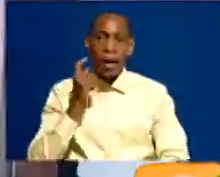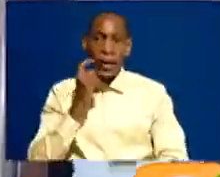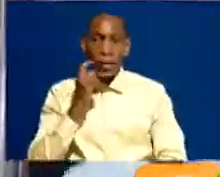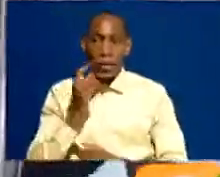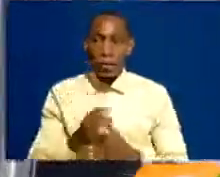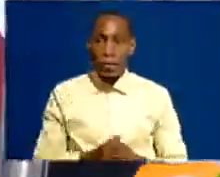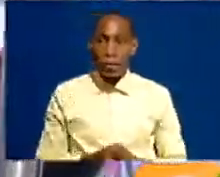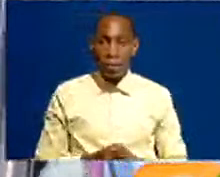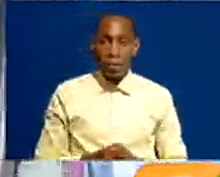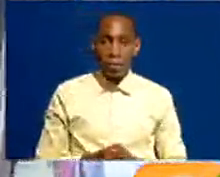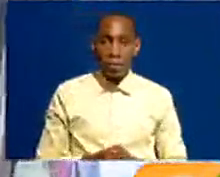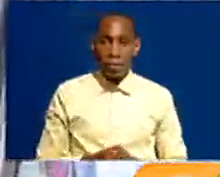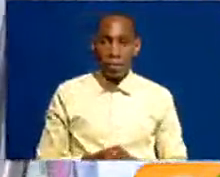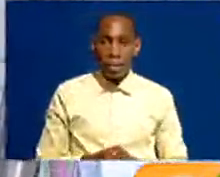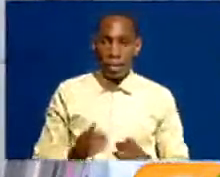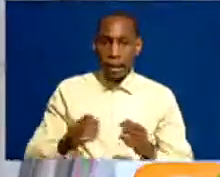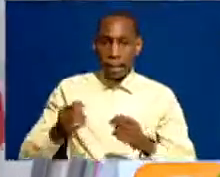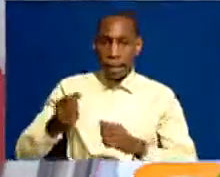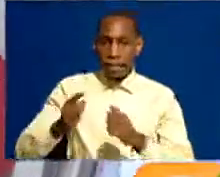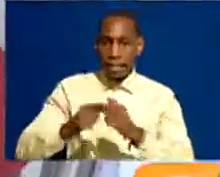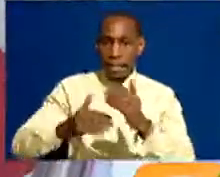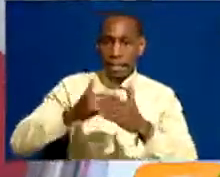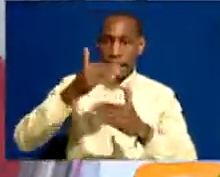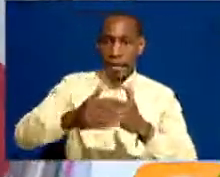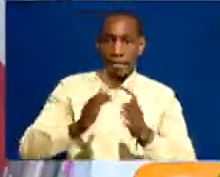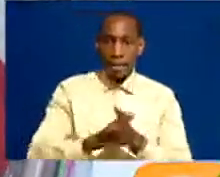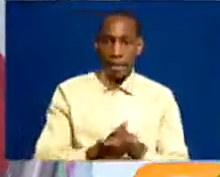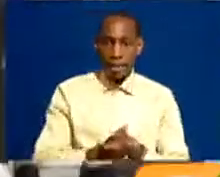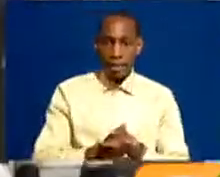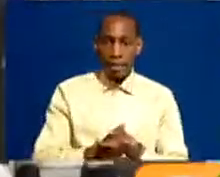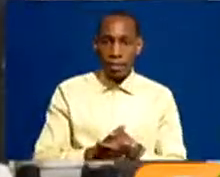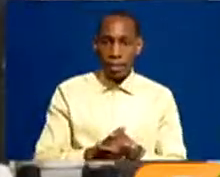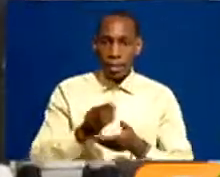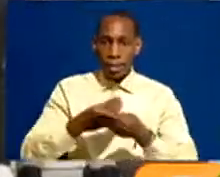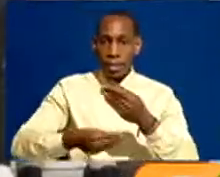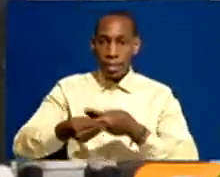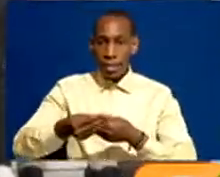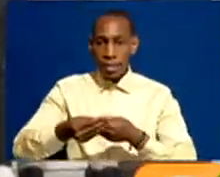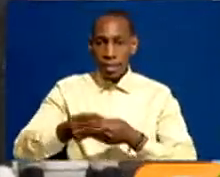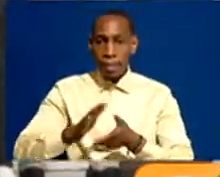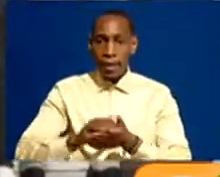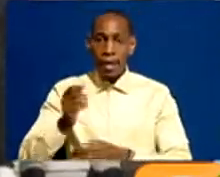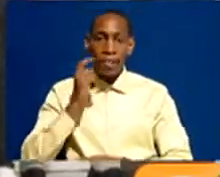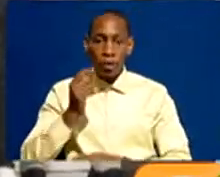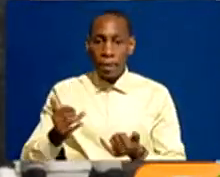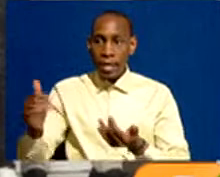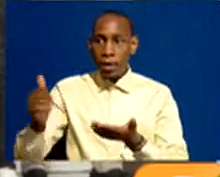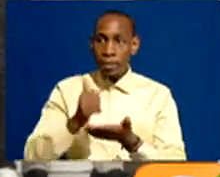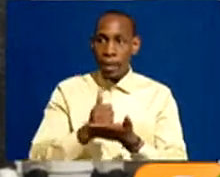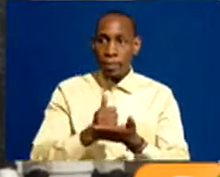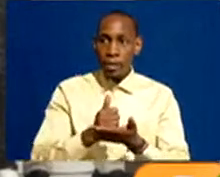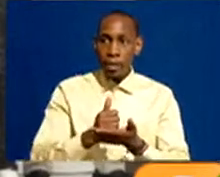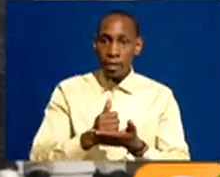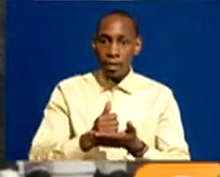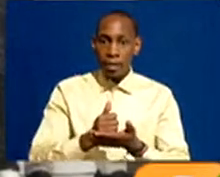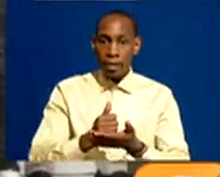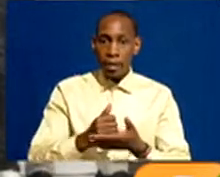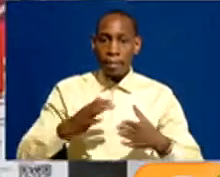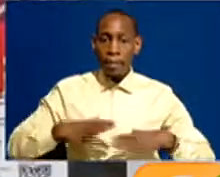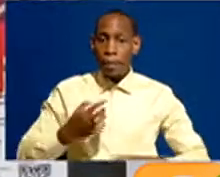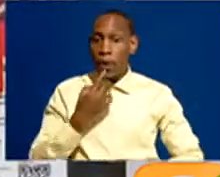duka moja. After miezi 6 ninunua duka lingine. Kwa hivyo sasa nimeajiri watu kutoka